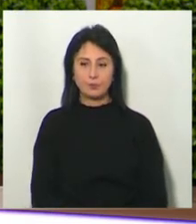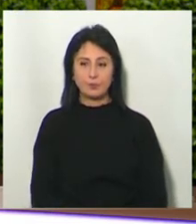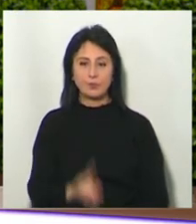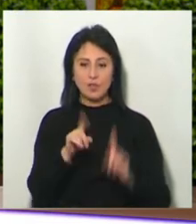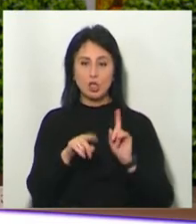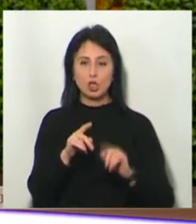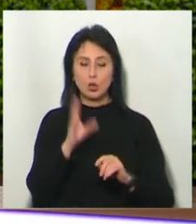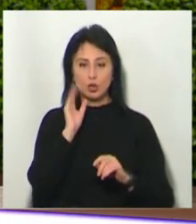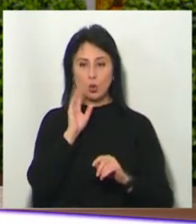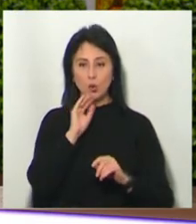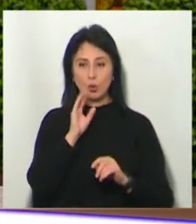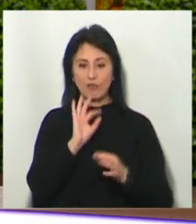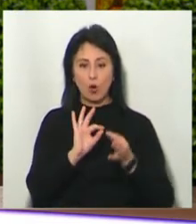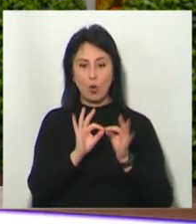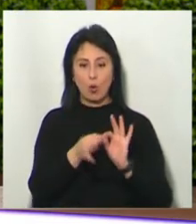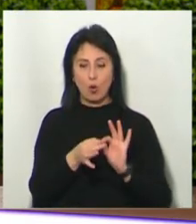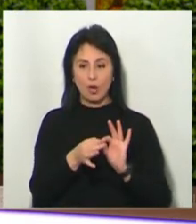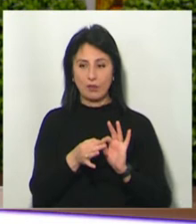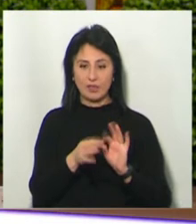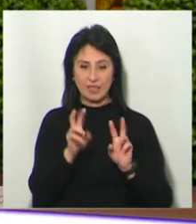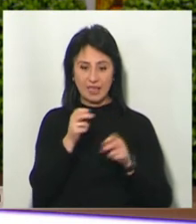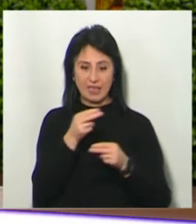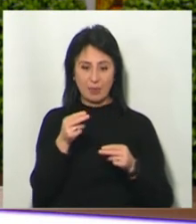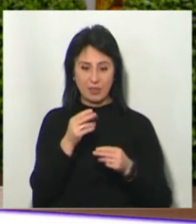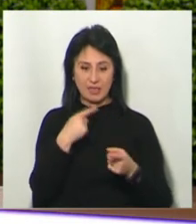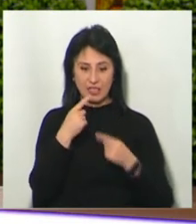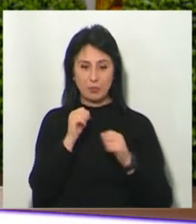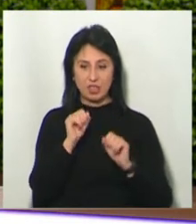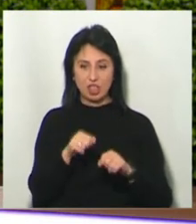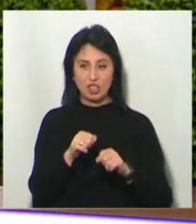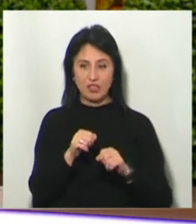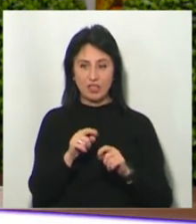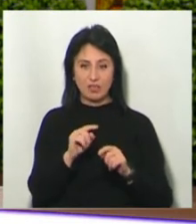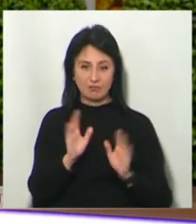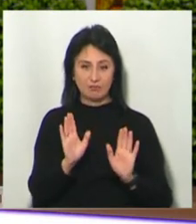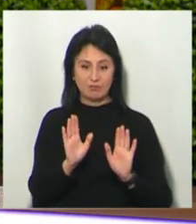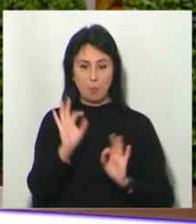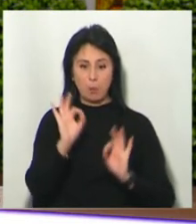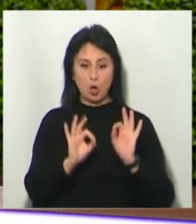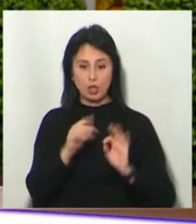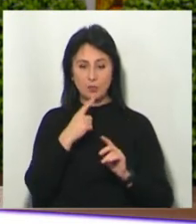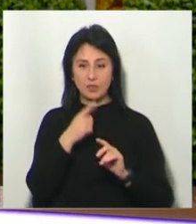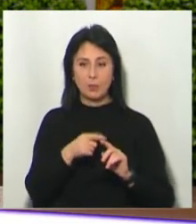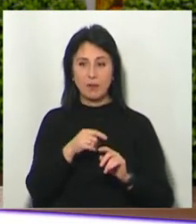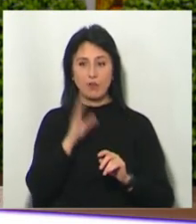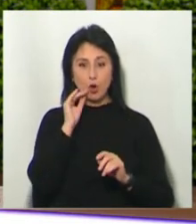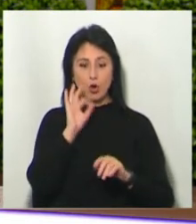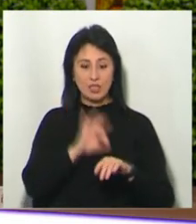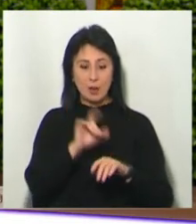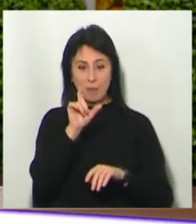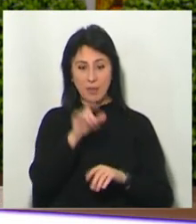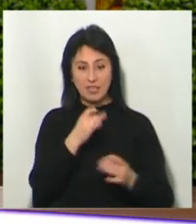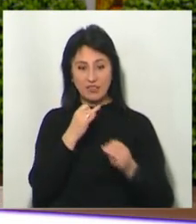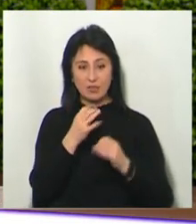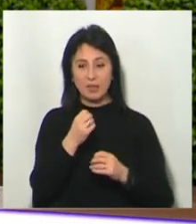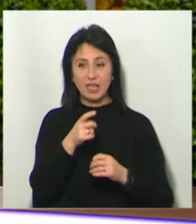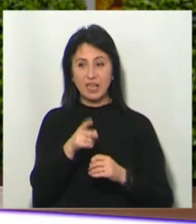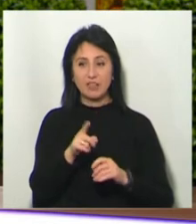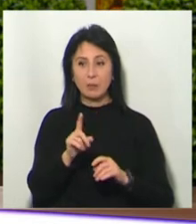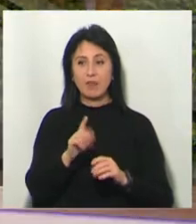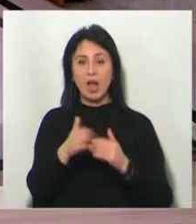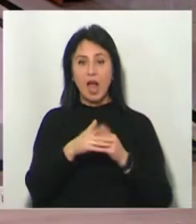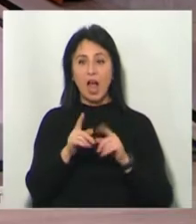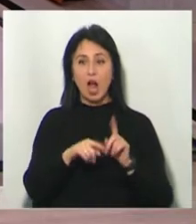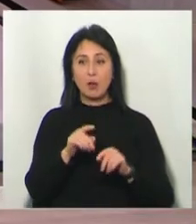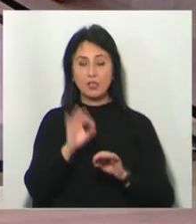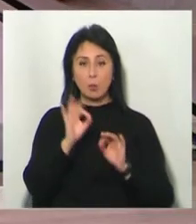და ზოგადად ახლა როცა კონკრეტულ თემაზე გაქვთ საუბარი, შეიძლება განაზოგადო და პროცენტებზე ისაუბრო, მაგრამ მე როცა პაციენტს ვესაუბრები, ან კიდევ მისახლობელს,